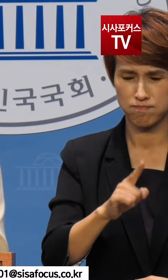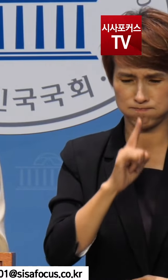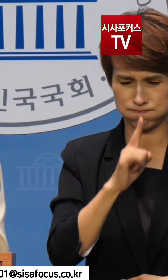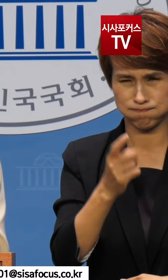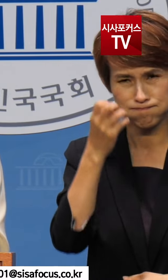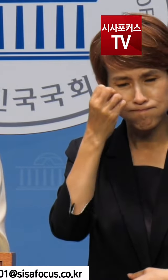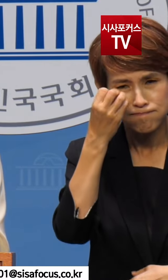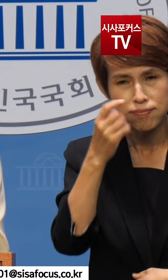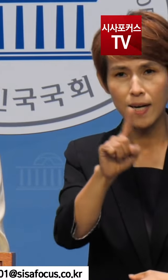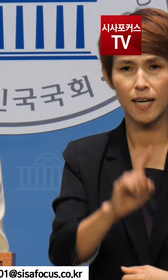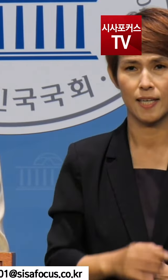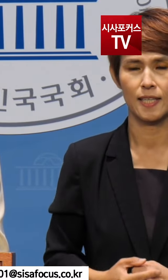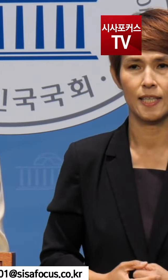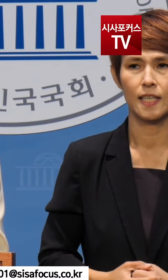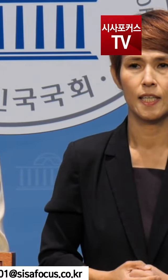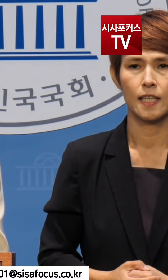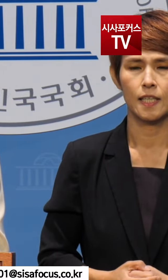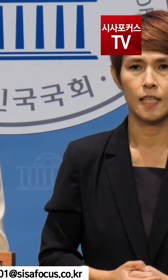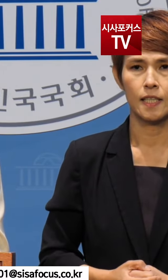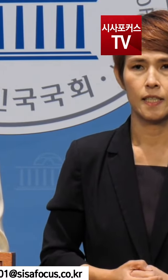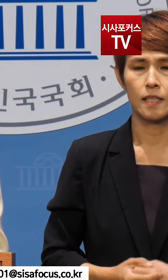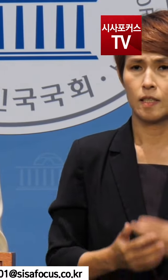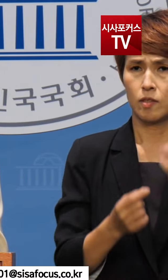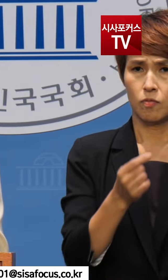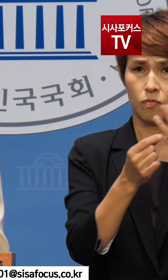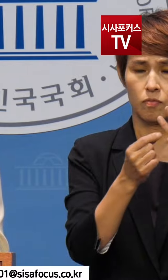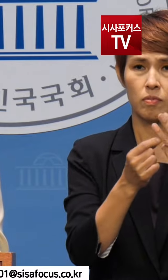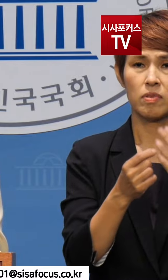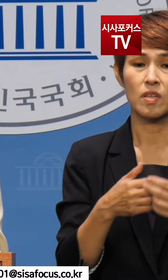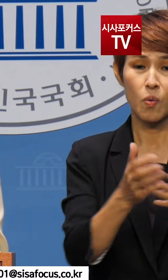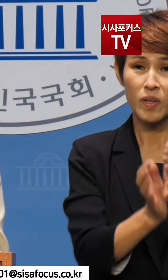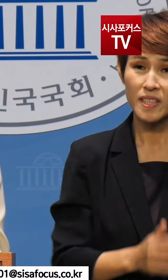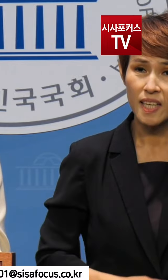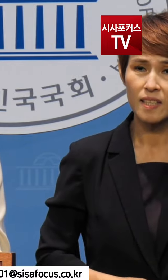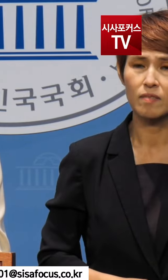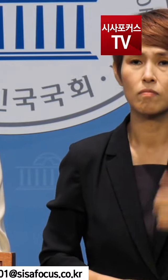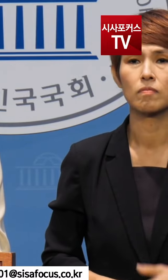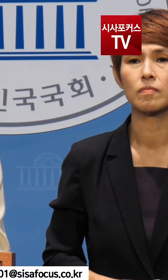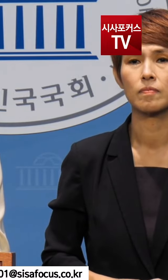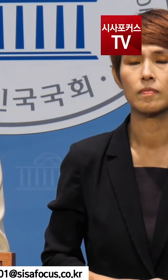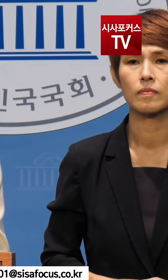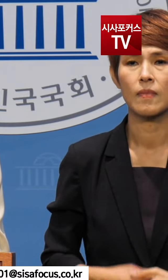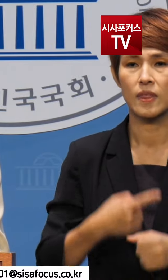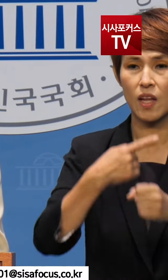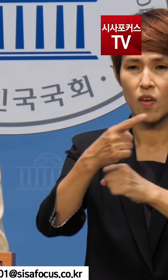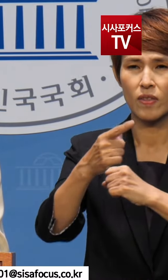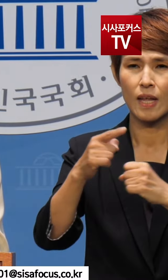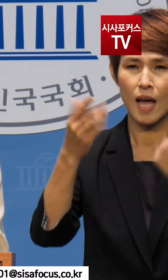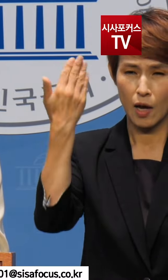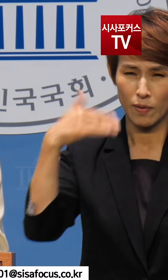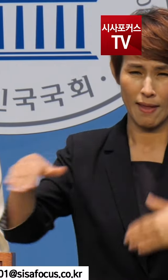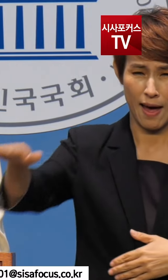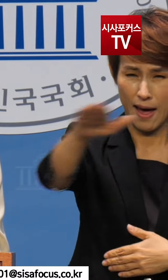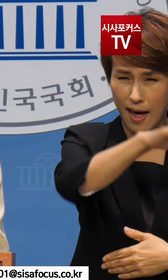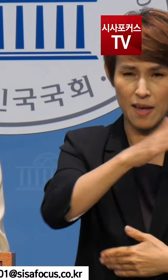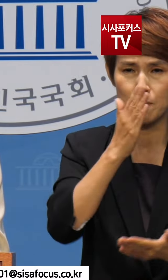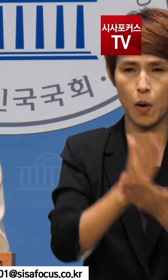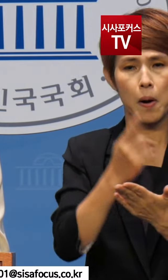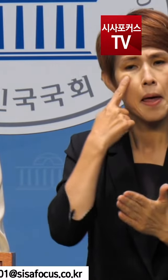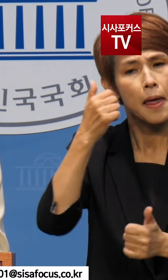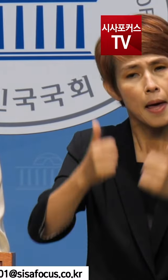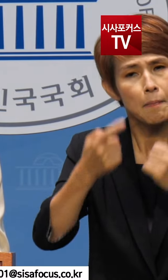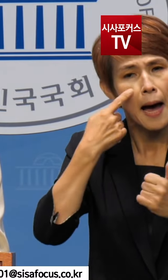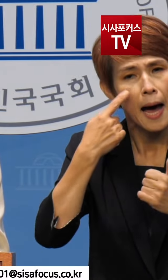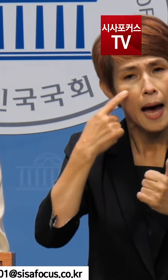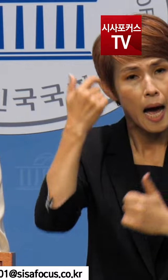가당치도 않은 일입니다. 셋째, 제2원장은 내년 전체 학교 도입보다 시범 적용이 필요하지 않냐는